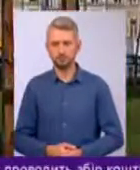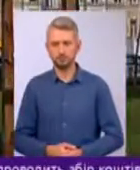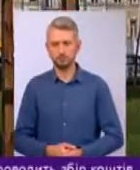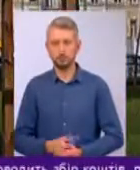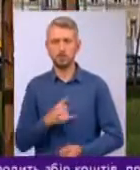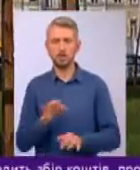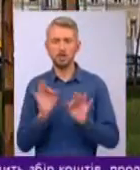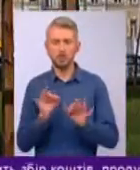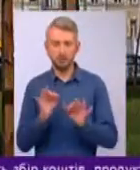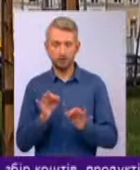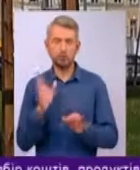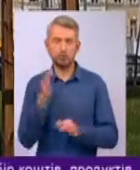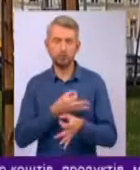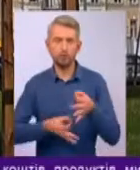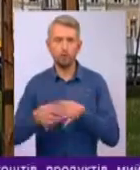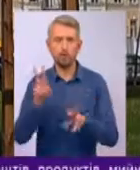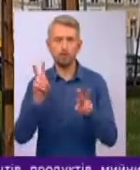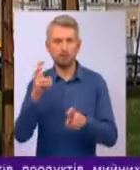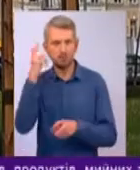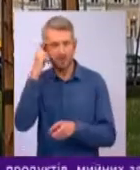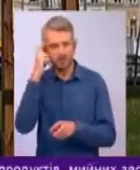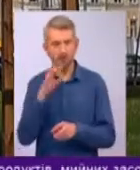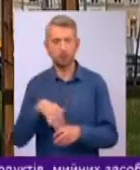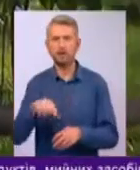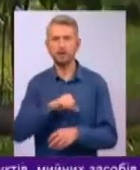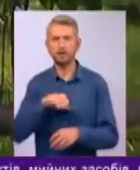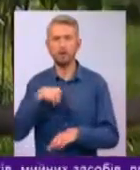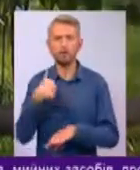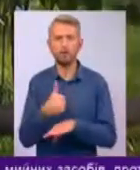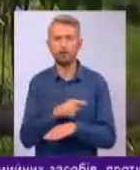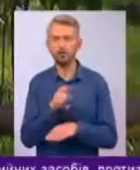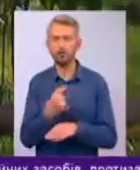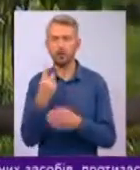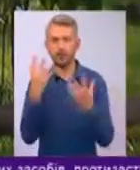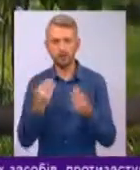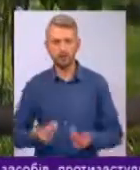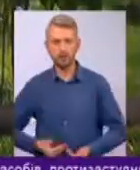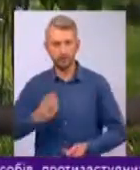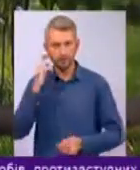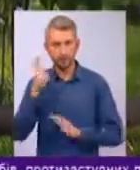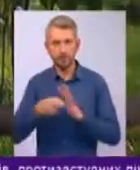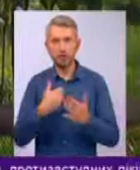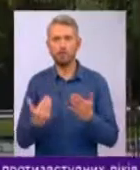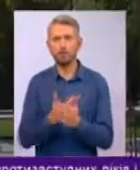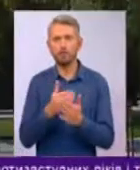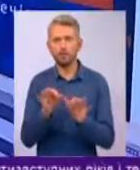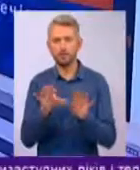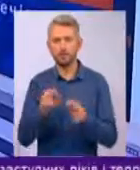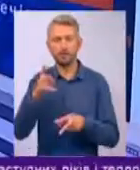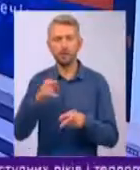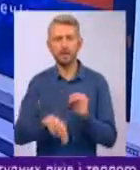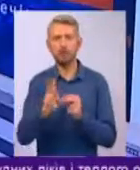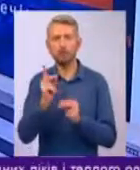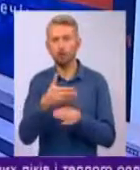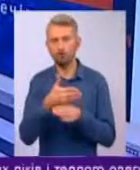Ну і, звісно, не оминемо своєю увагою і теми столичні. Про все найголовніше за день життя Києва дізнаєтеся в нашому новинному дайджесті наприкінці